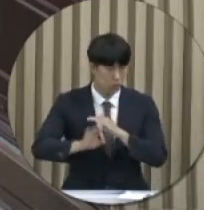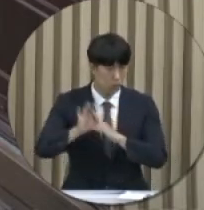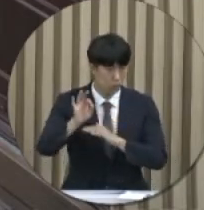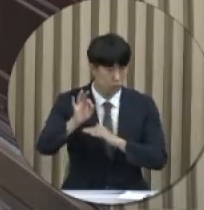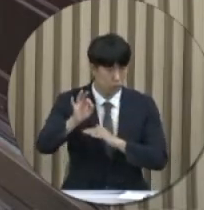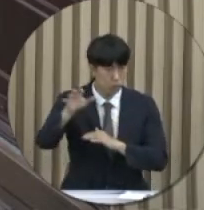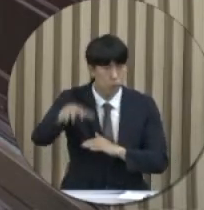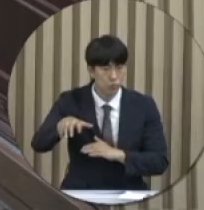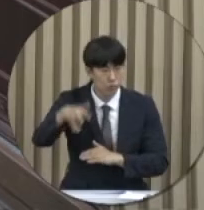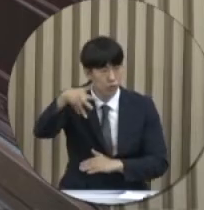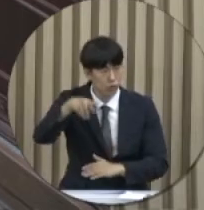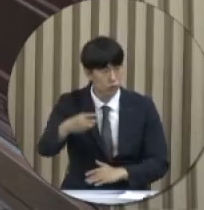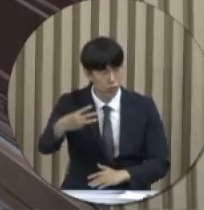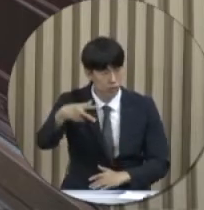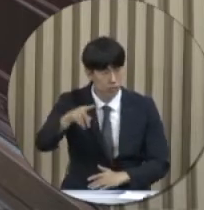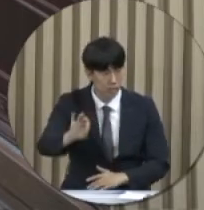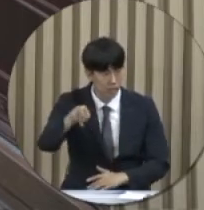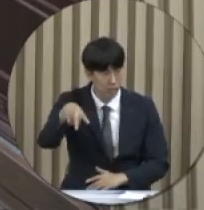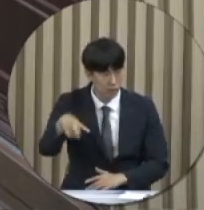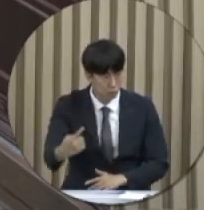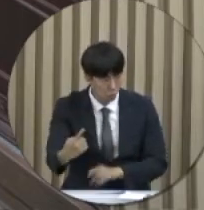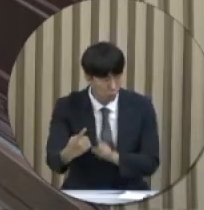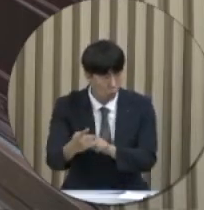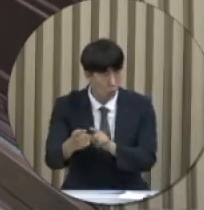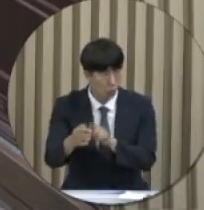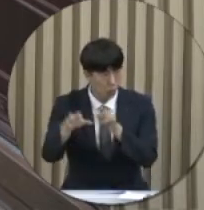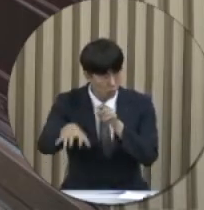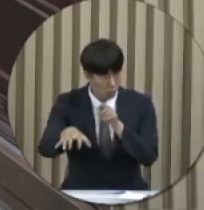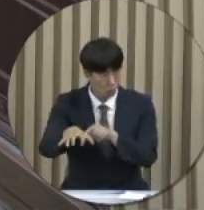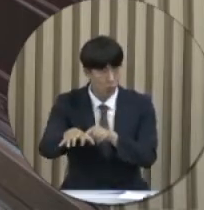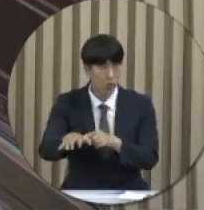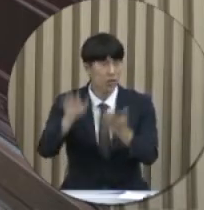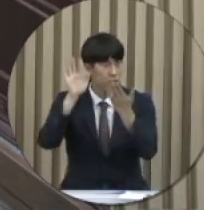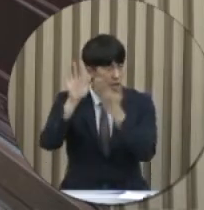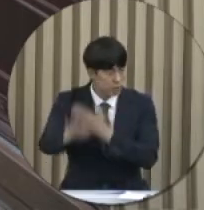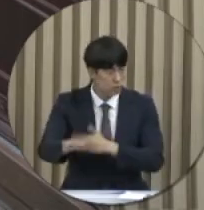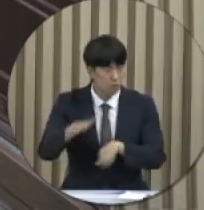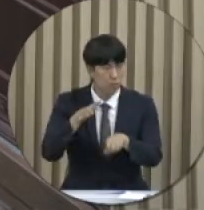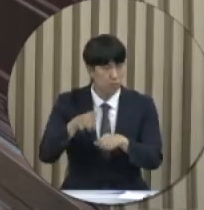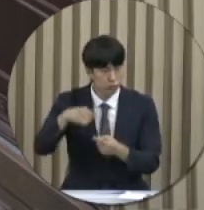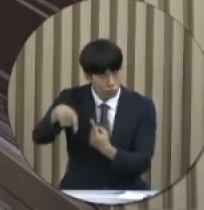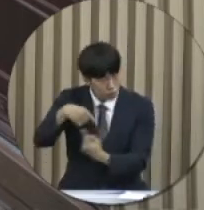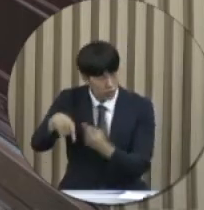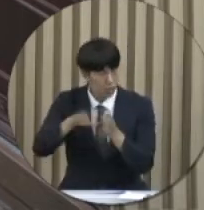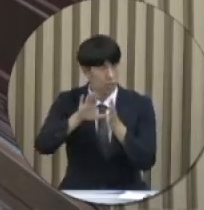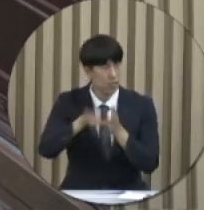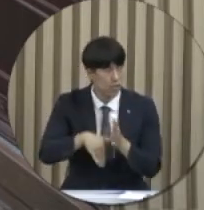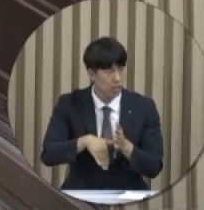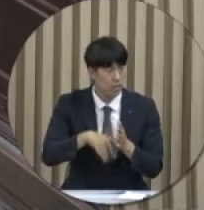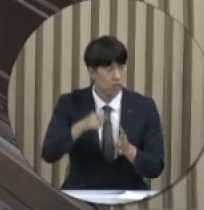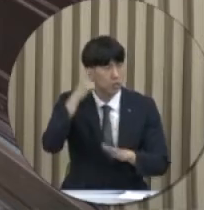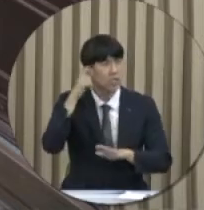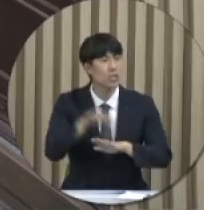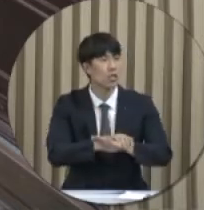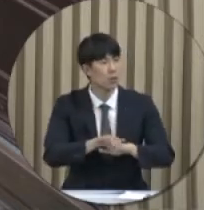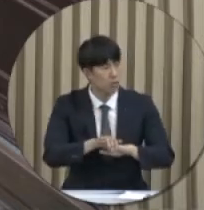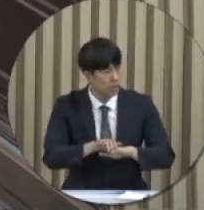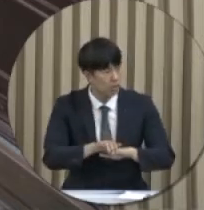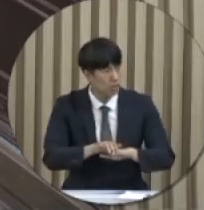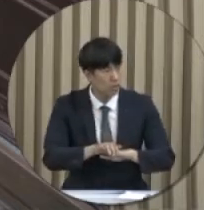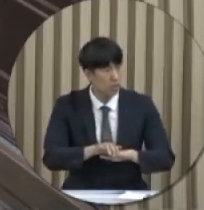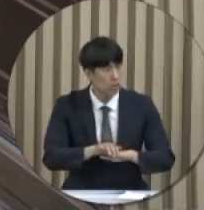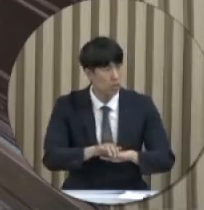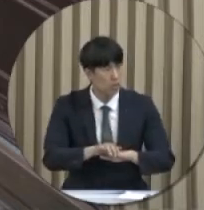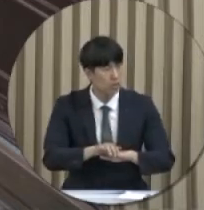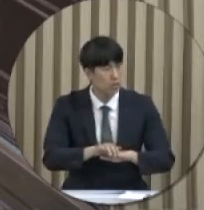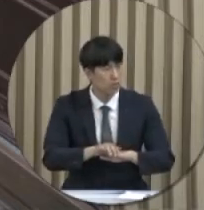동부 출장소를 향후에 이제 구청 체제로 전환했을 때 혹시 뭐 어떤 그런 계획이라든지 이런 부분들에 대해서